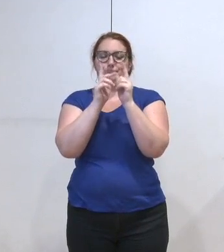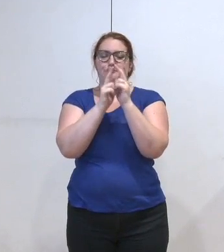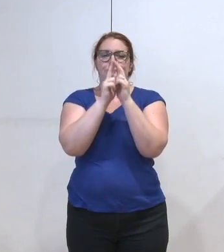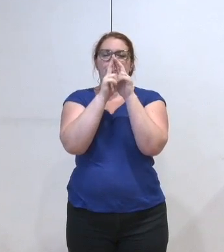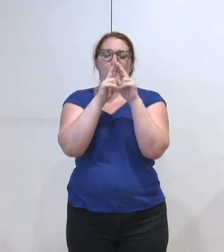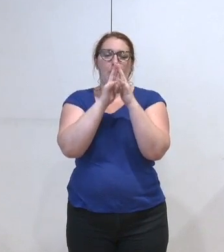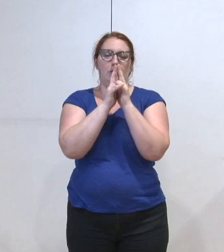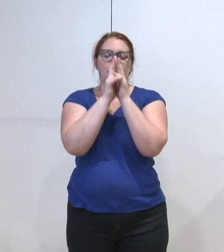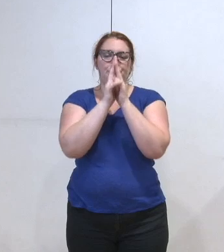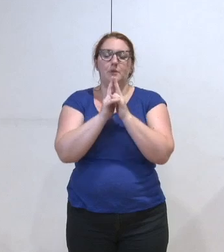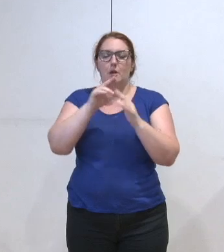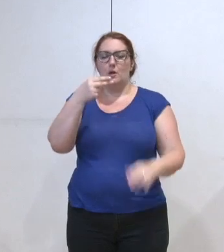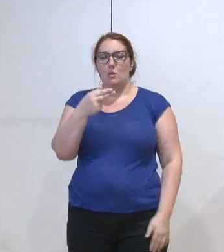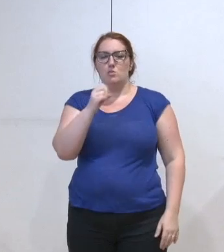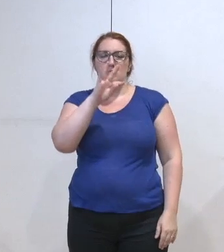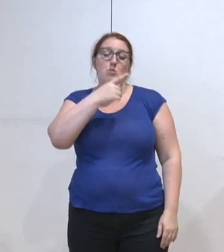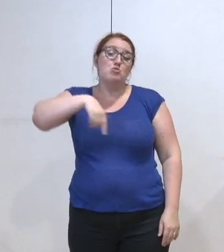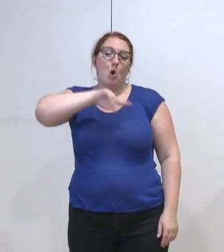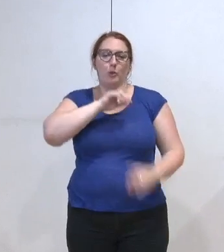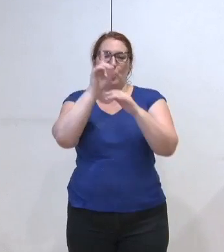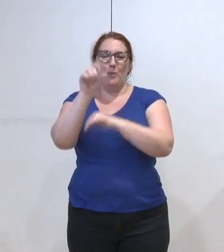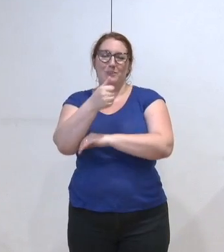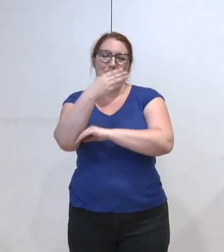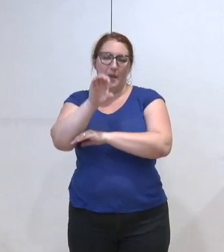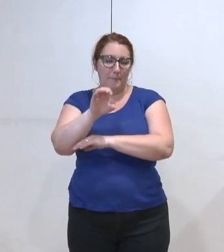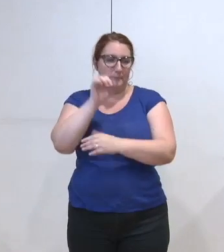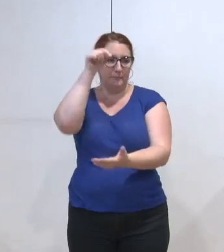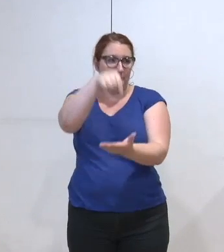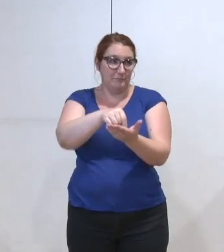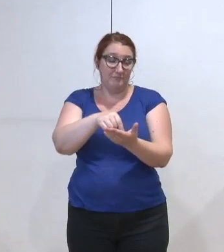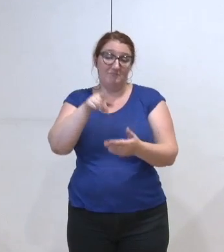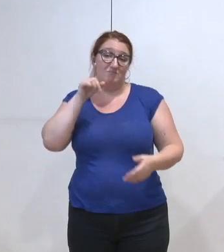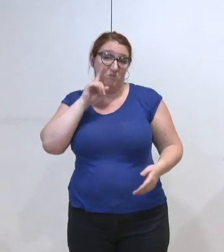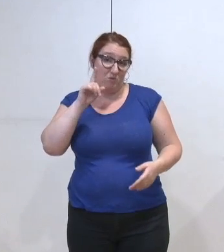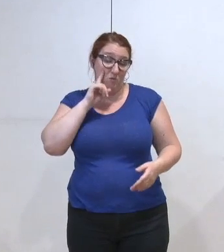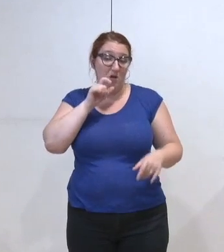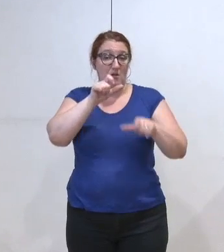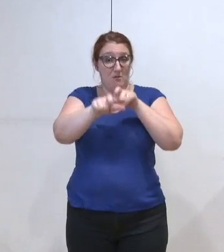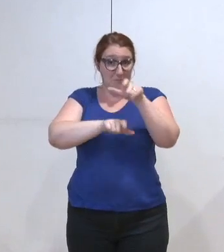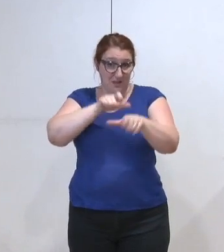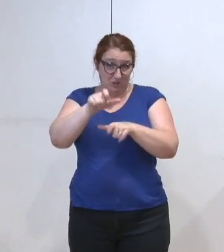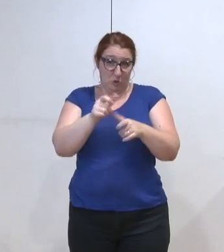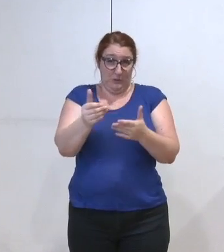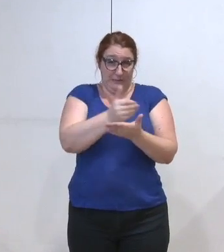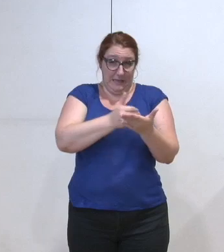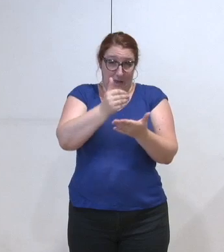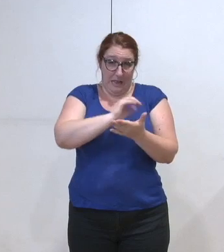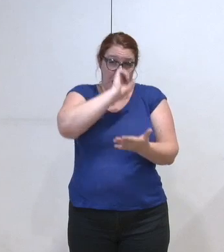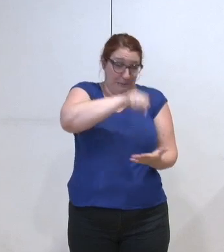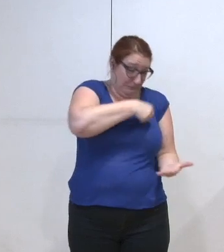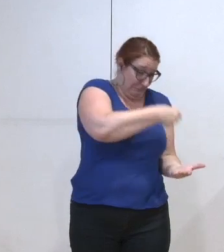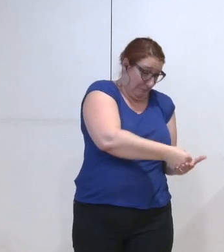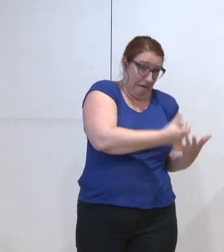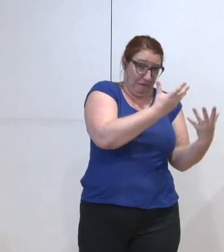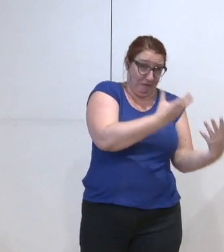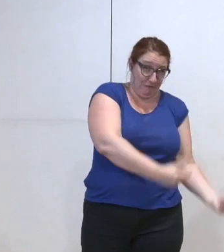il y a aussi un fort écart mais qui est lié à la fois à la faiblesse du taux des revenus les plus bas et à la la valeur